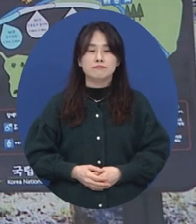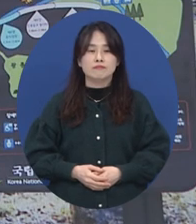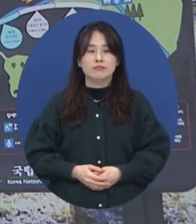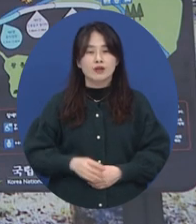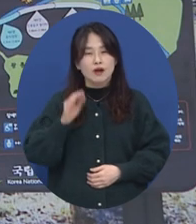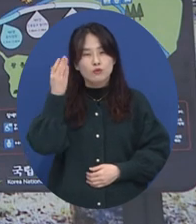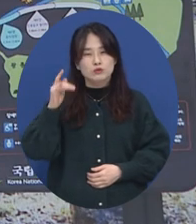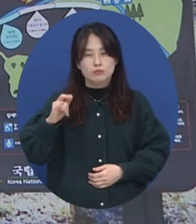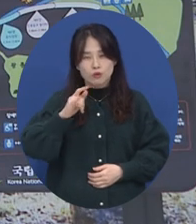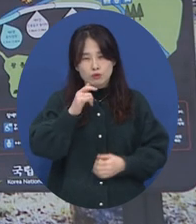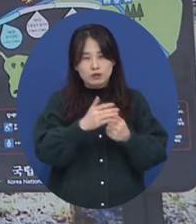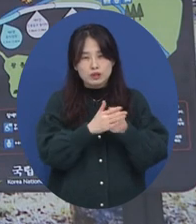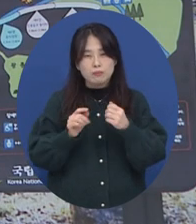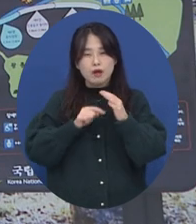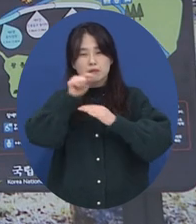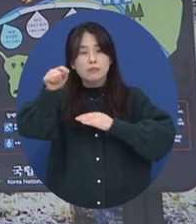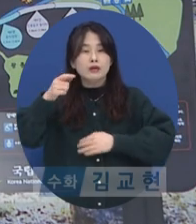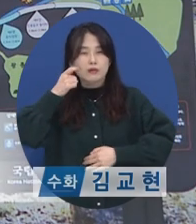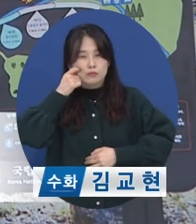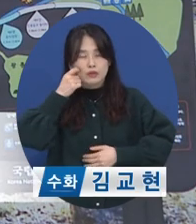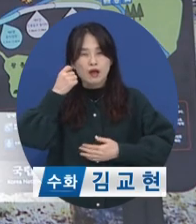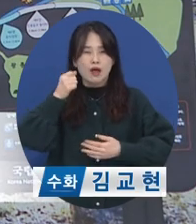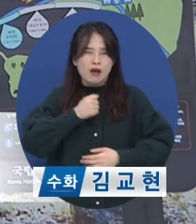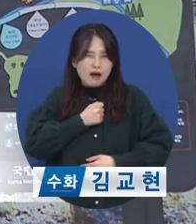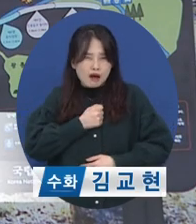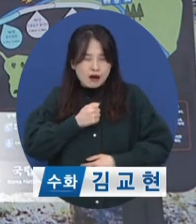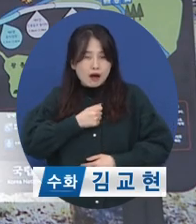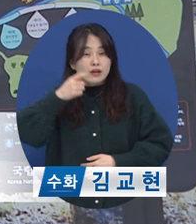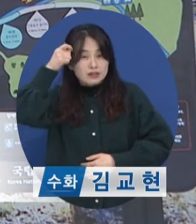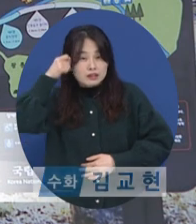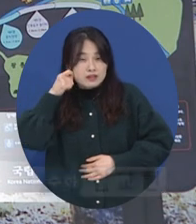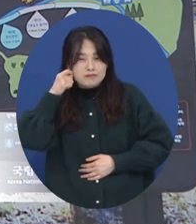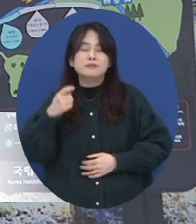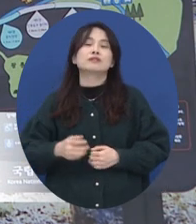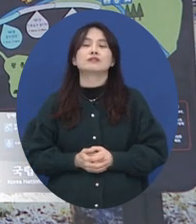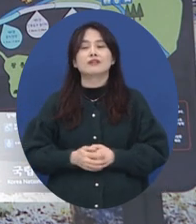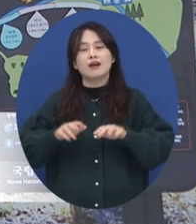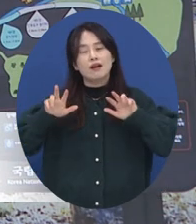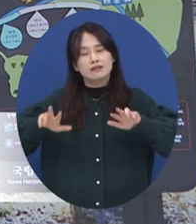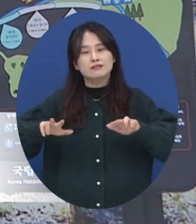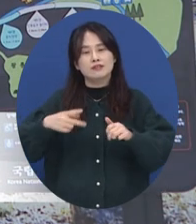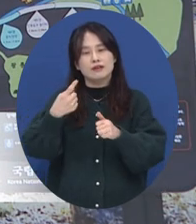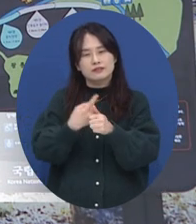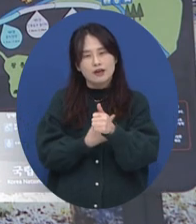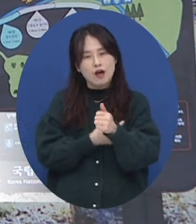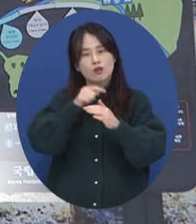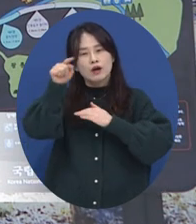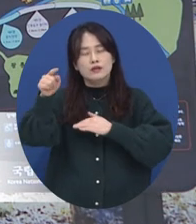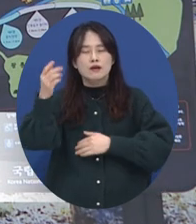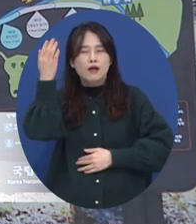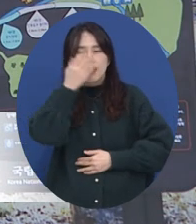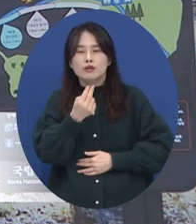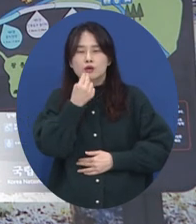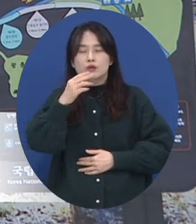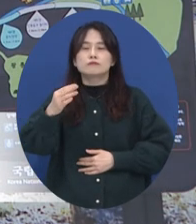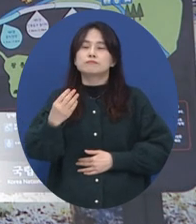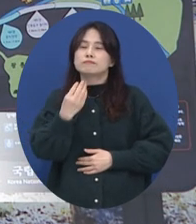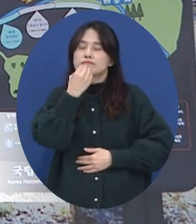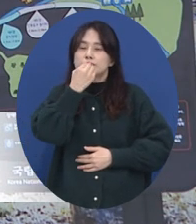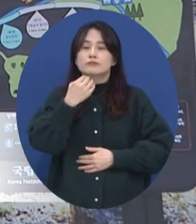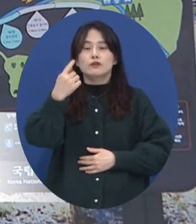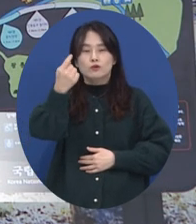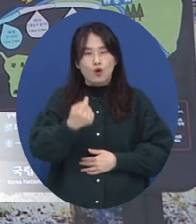요즘 쿠론 알고 로 밖을 나가지 못해 답답하신 분들 많으시죠 이럴 때 자연 으로 가셔서 맑은공기 마시고 오시는 건